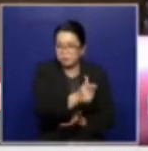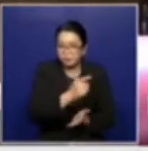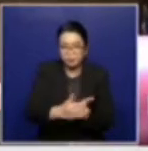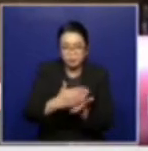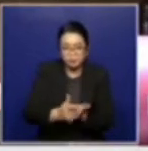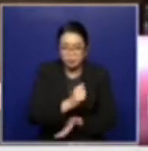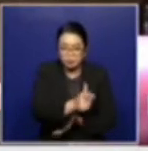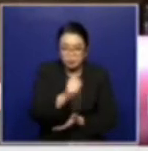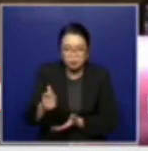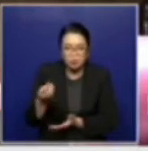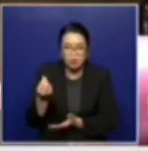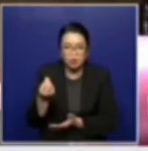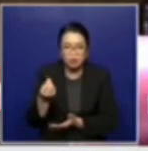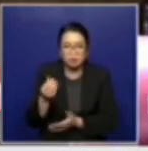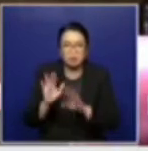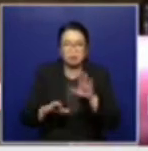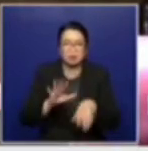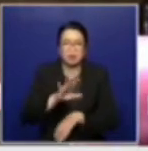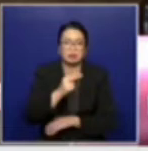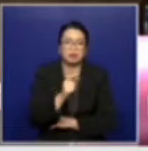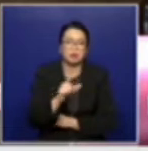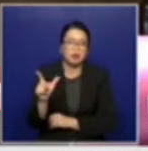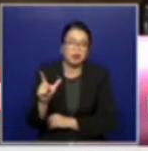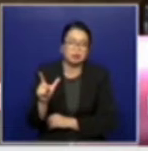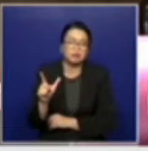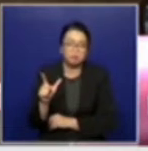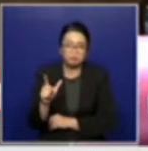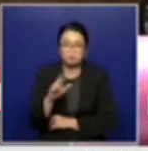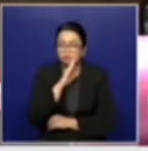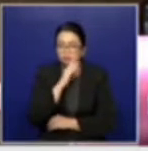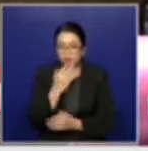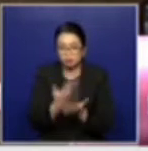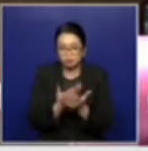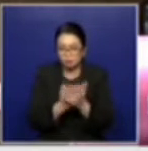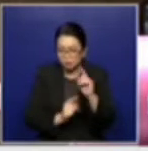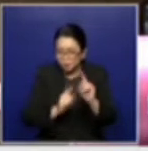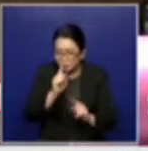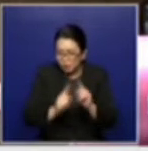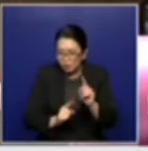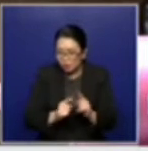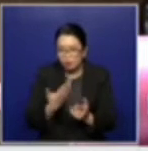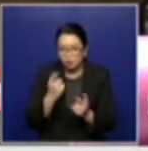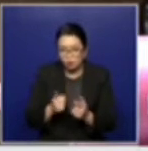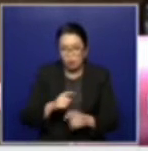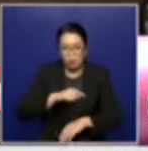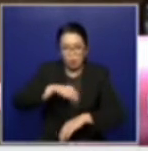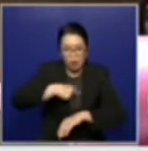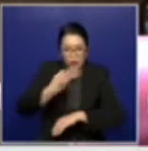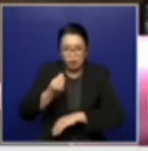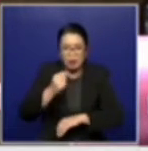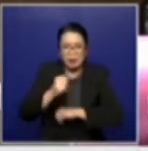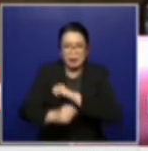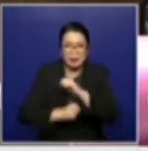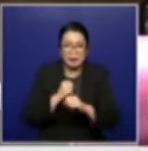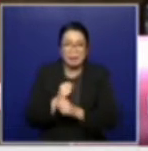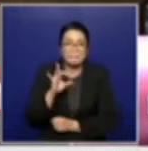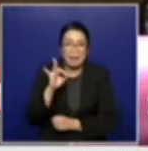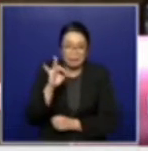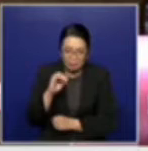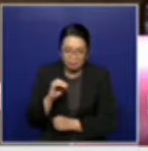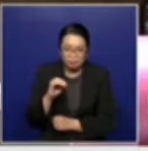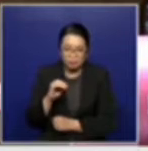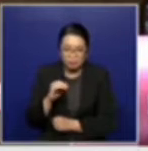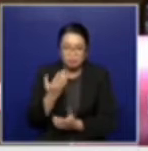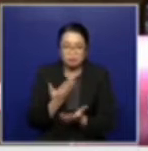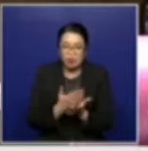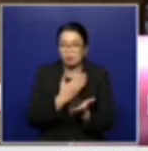ยู่ประมาณปีละไม่เกิน 50,000 ล้านถ้าคำนวณตัวเลขดังกล่าวนี้แล้วเราต้องใช้เวลาถึง80ปีครับท่านประธานที่จะส